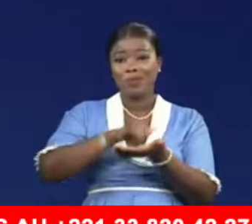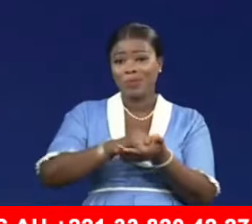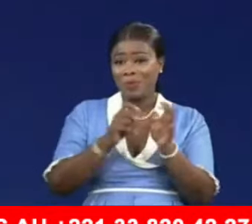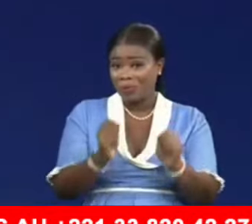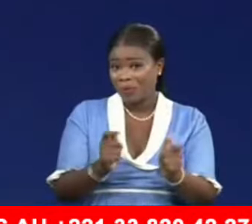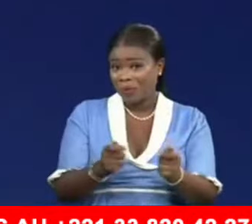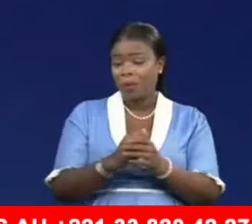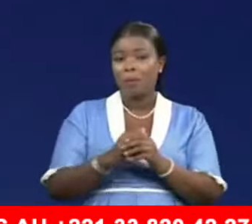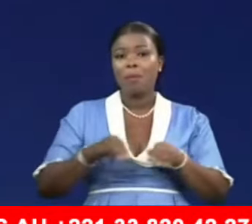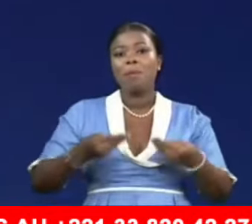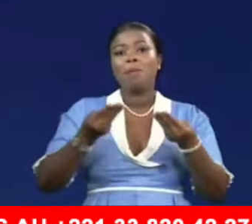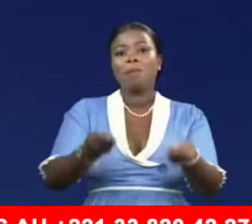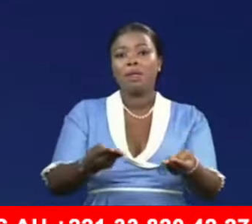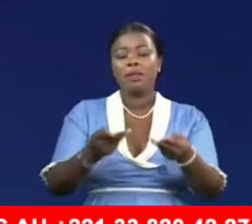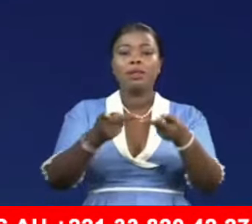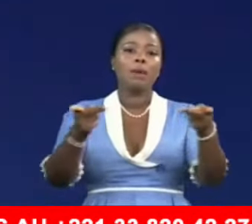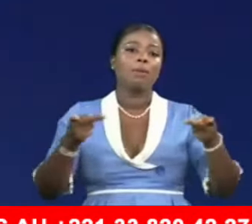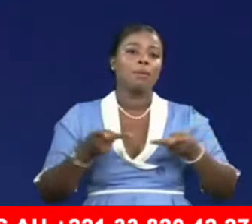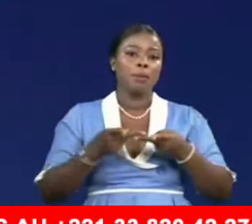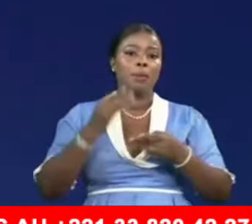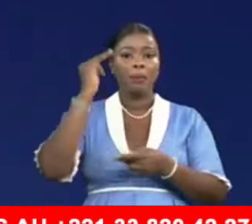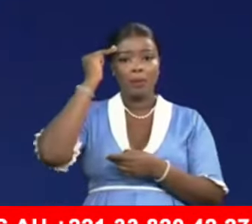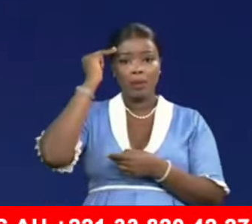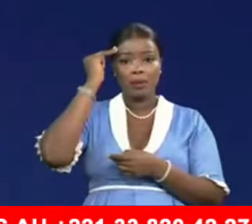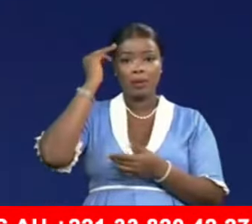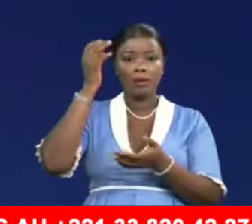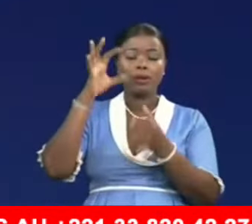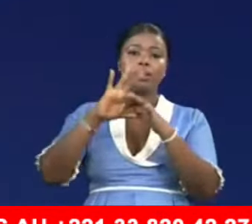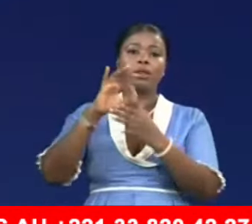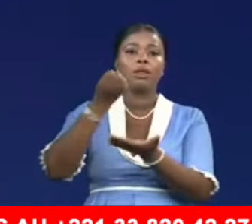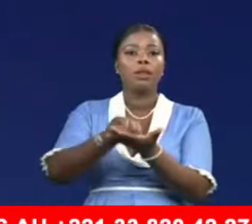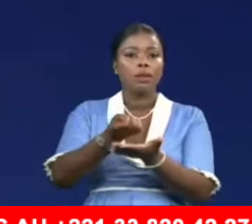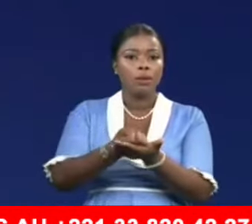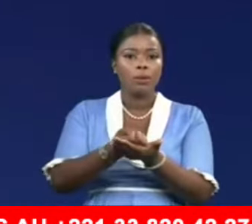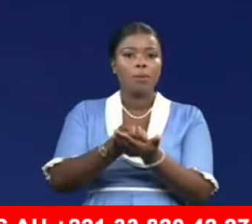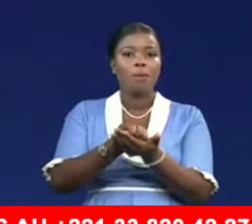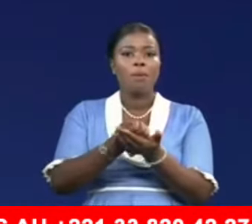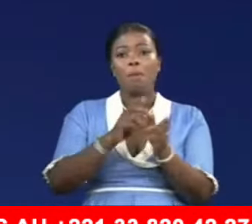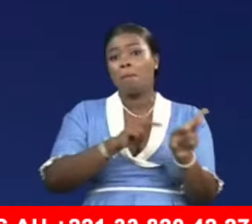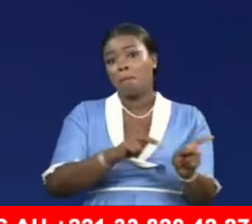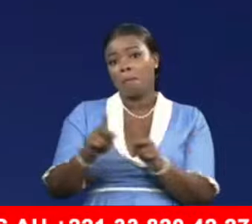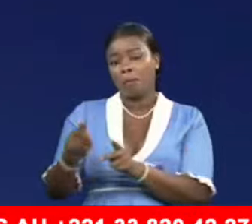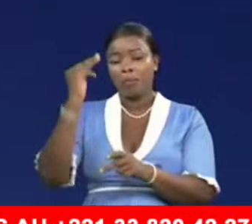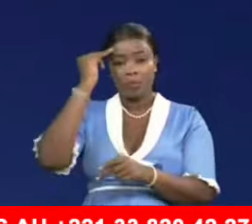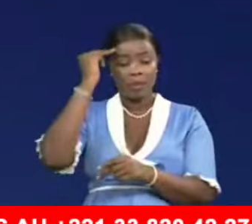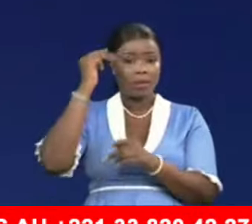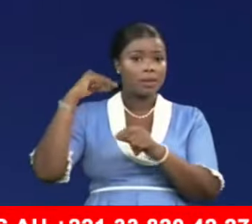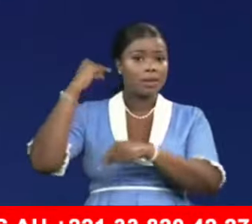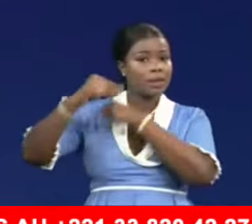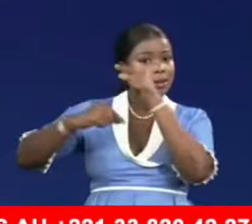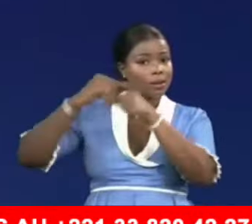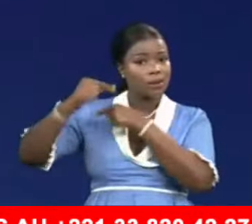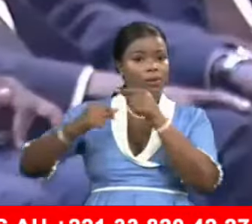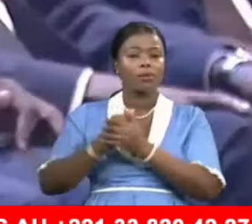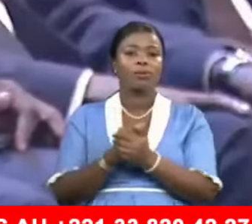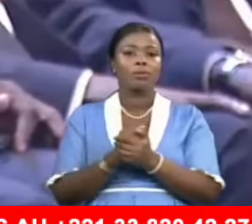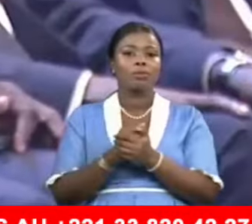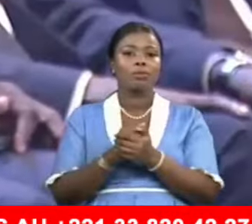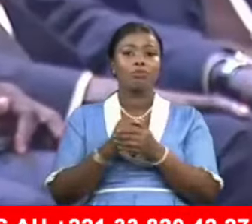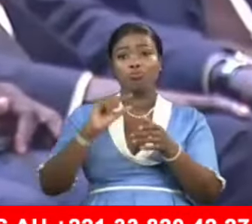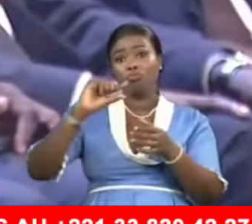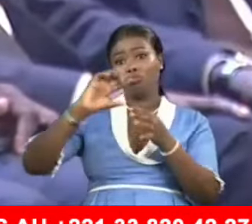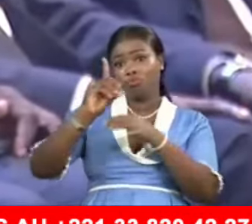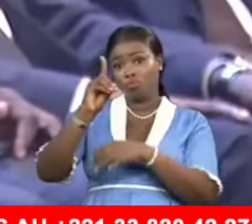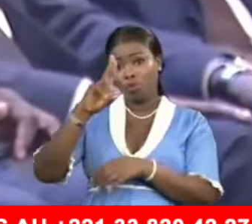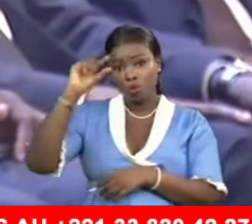mise en place sous la direction du ministre de l'économie du Plan et de la Coopération et du ministre secrétaire général du gouvernement